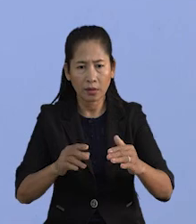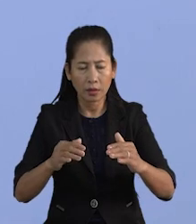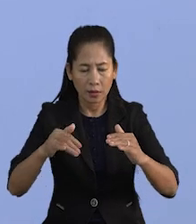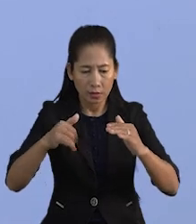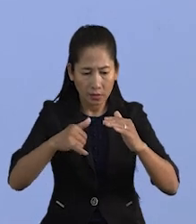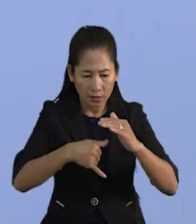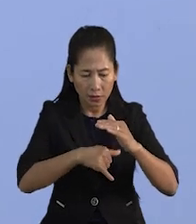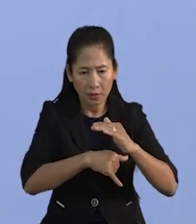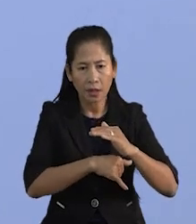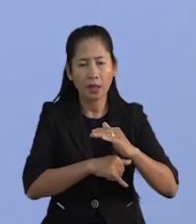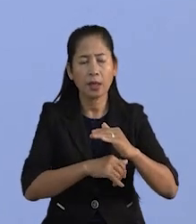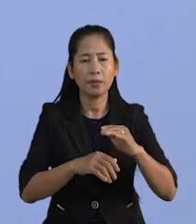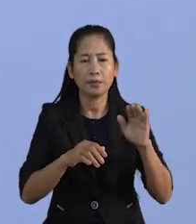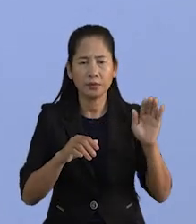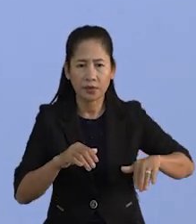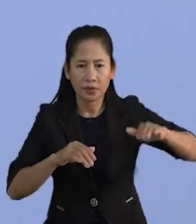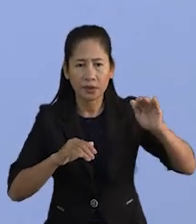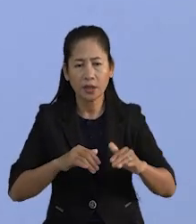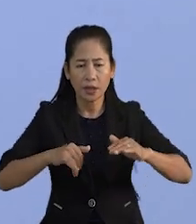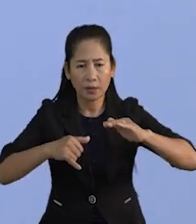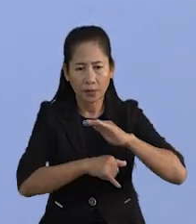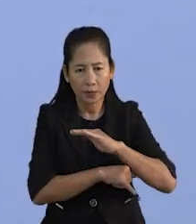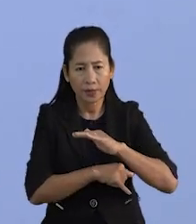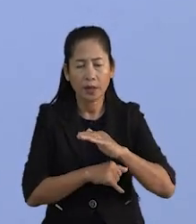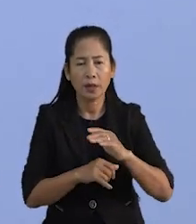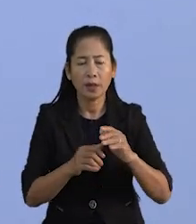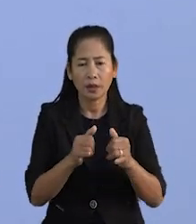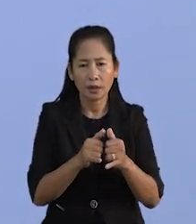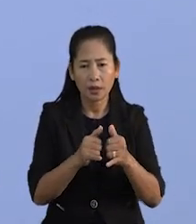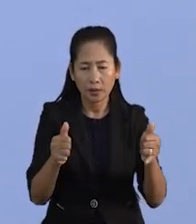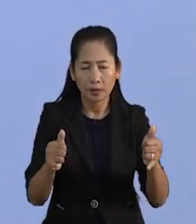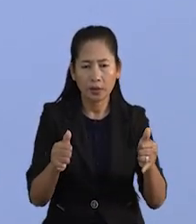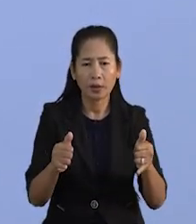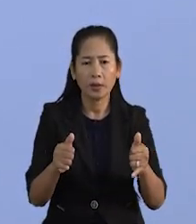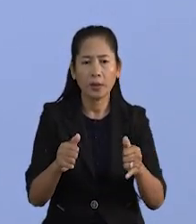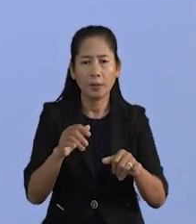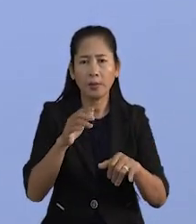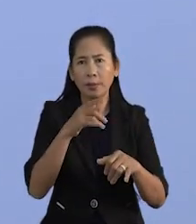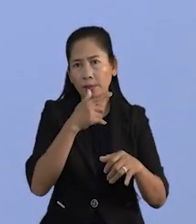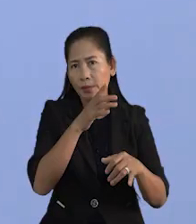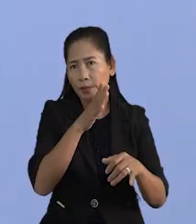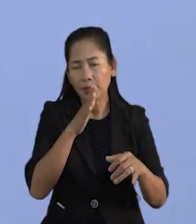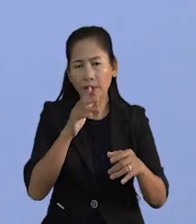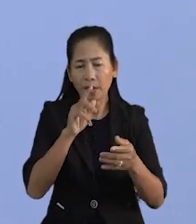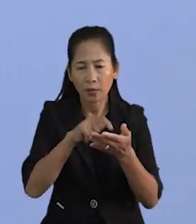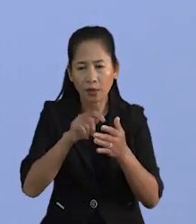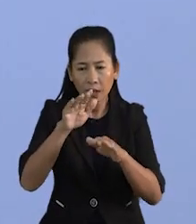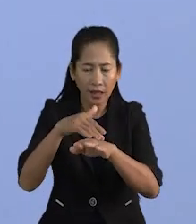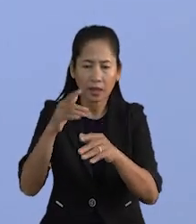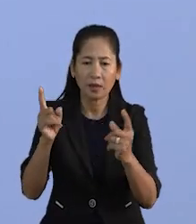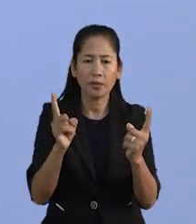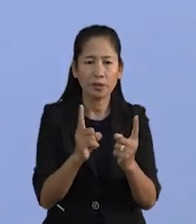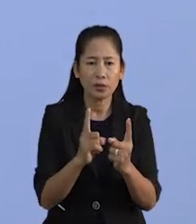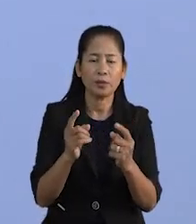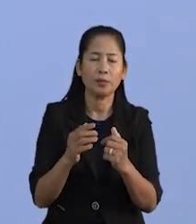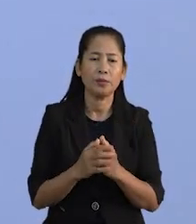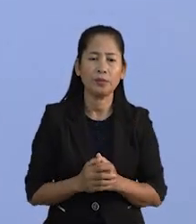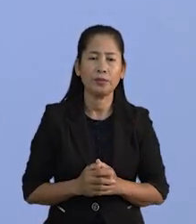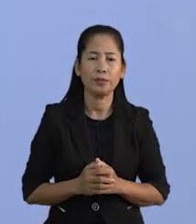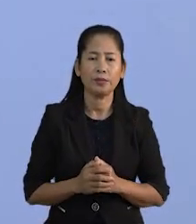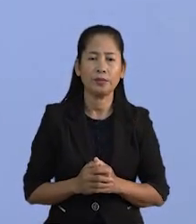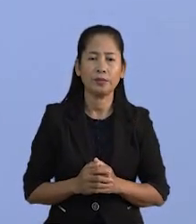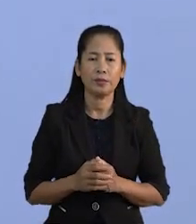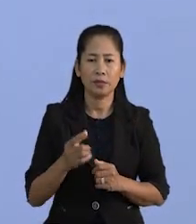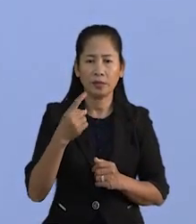មស្លាប់មេពេលណាកូនដើរបែកឆ្ងាយពីគ្នាមេមាន់ហៅកូនឲ្យមកជុំគ្នាវិញ